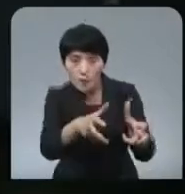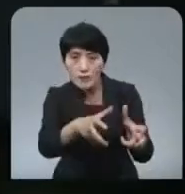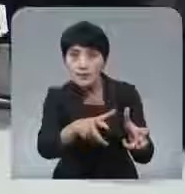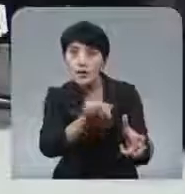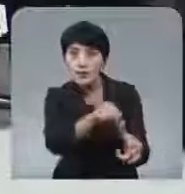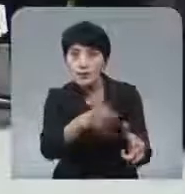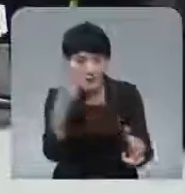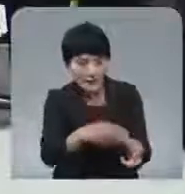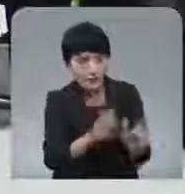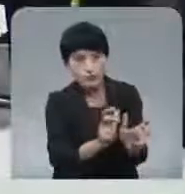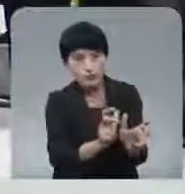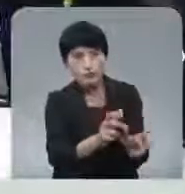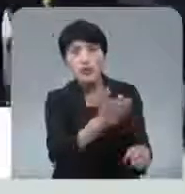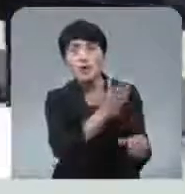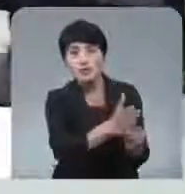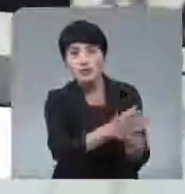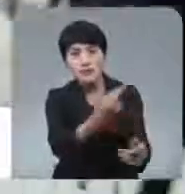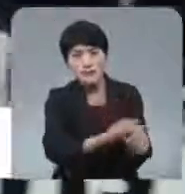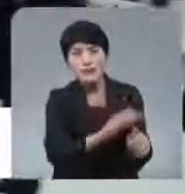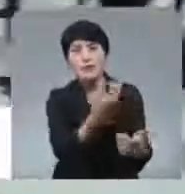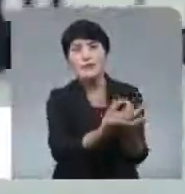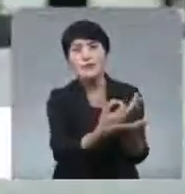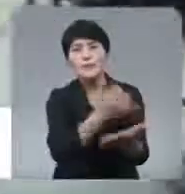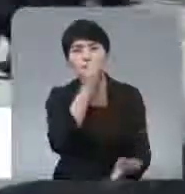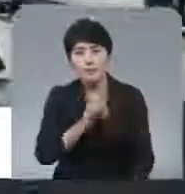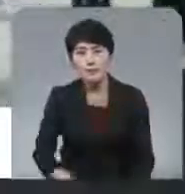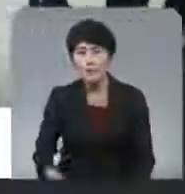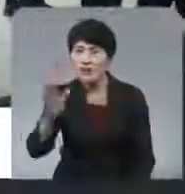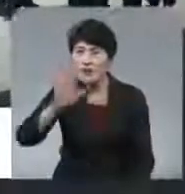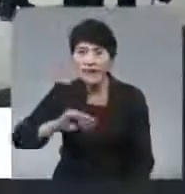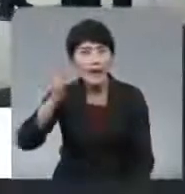prix s'accroître. Selon le carnet TrendForce,